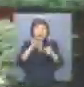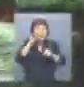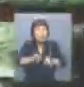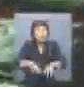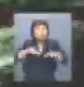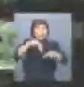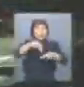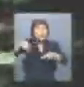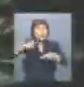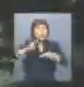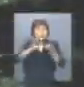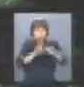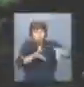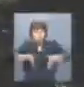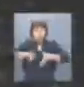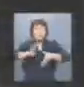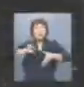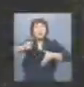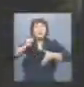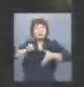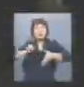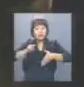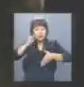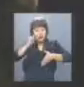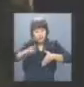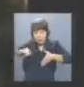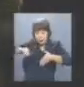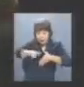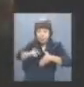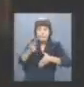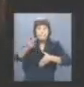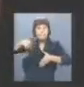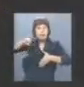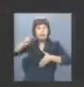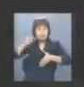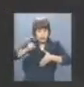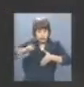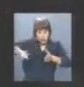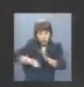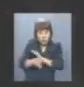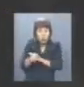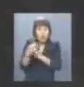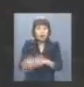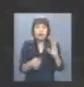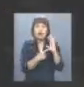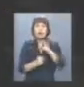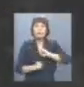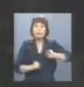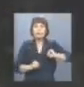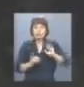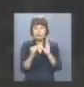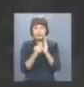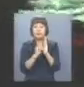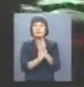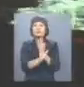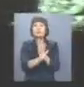ที่เหนือคลองบางน้ำจืดที่รับน้ำจากคลองภาษีเจริญหรือบางส่วนของฝั่งตะวันตกของกรุงเทพมหานครอ